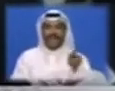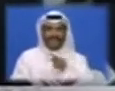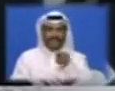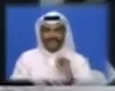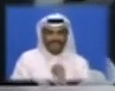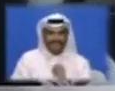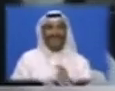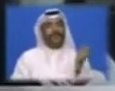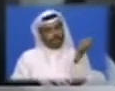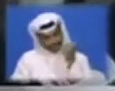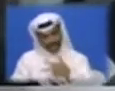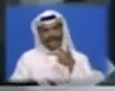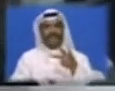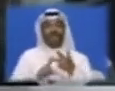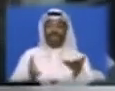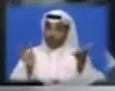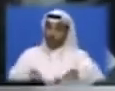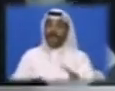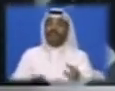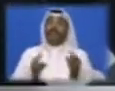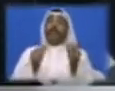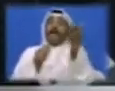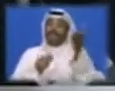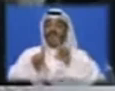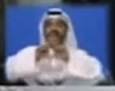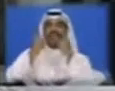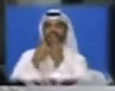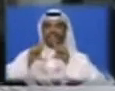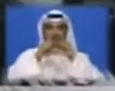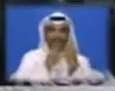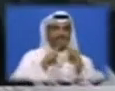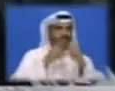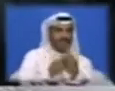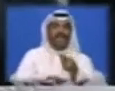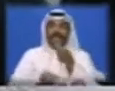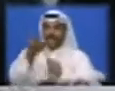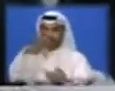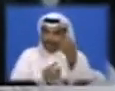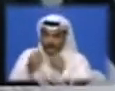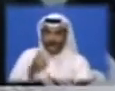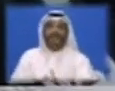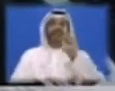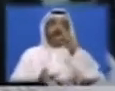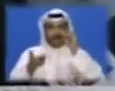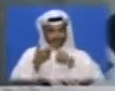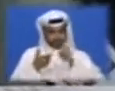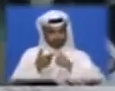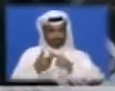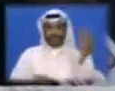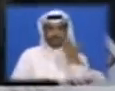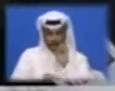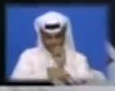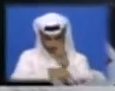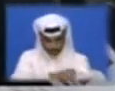الشقيقين، وهناك الكثير من اللجان المشتركة التي تجمع البلدين في